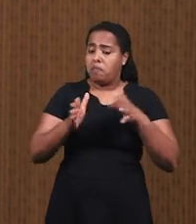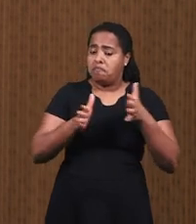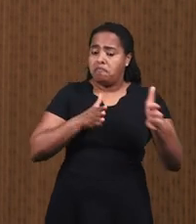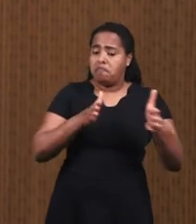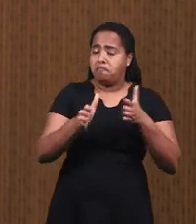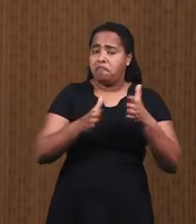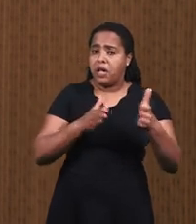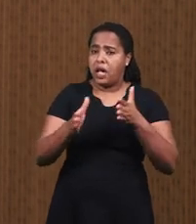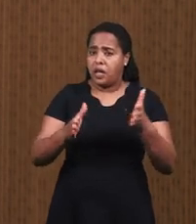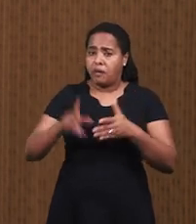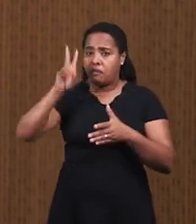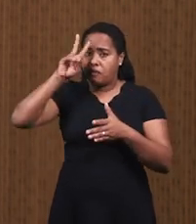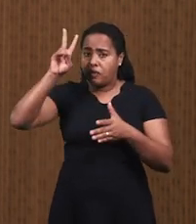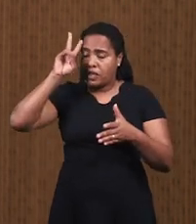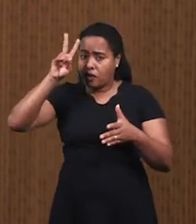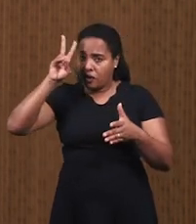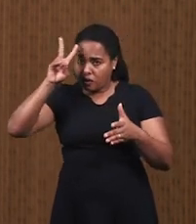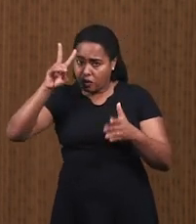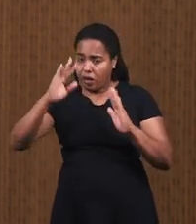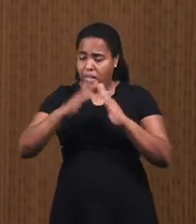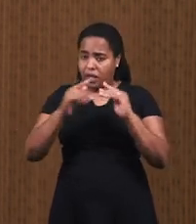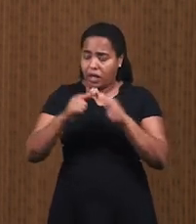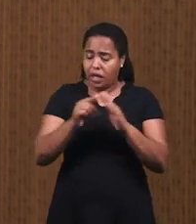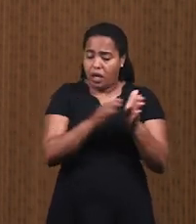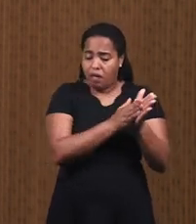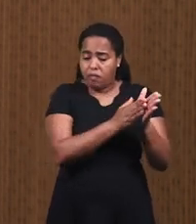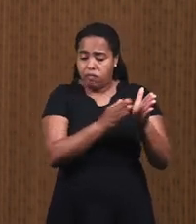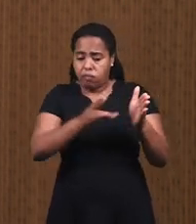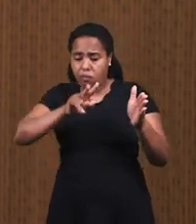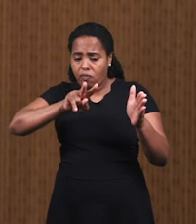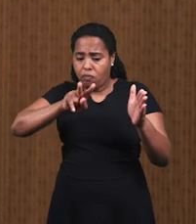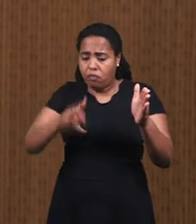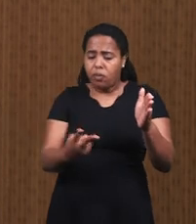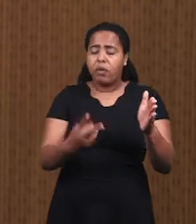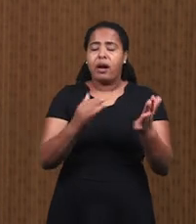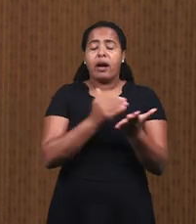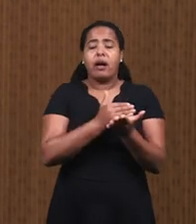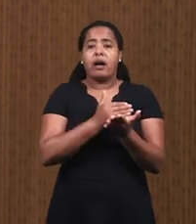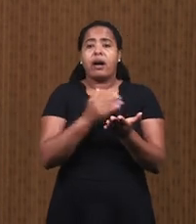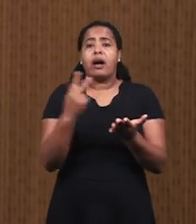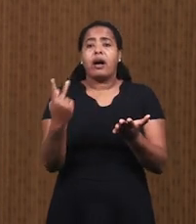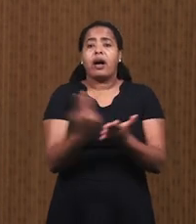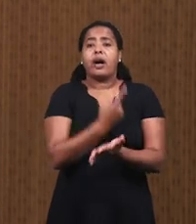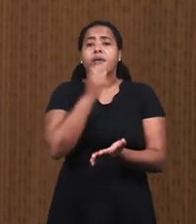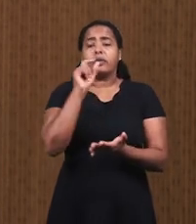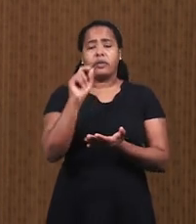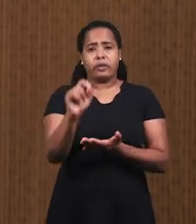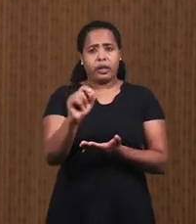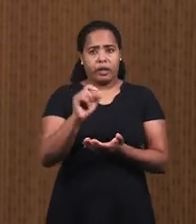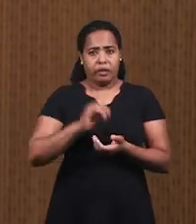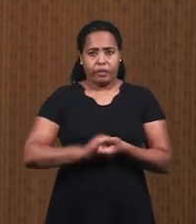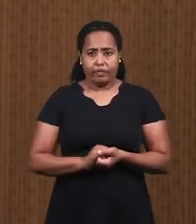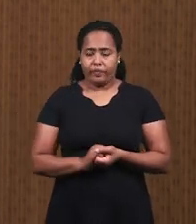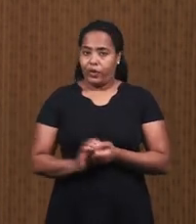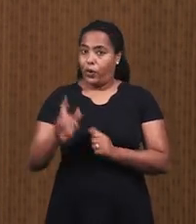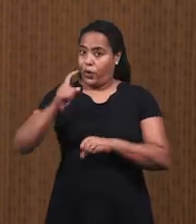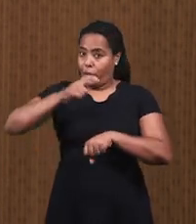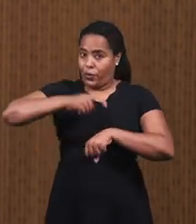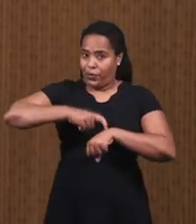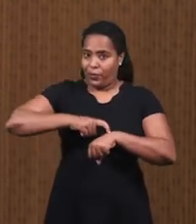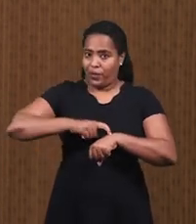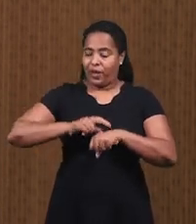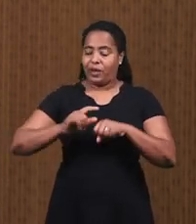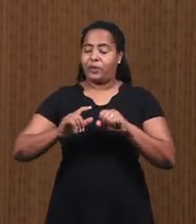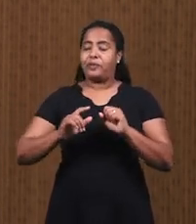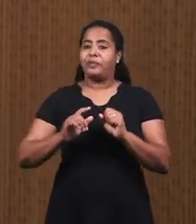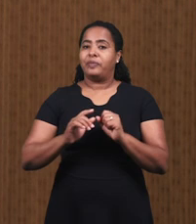историю церкви, за свои почти 2000 лет, что произошло? Мы можем взглянуть и увидеть,